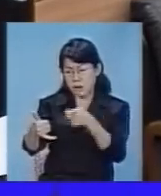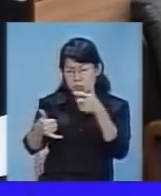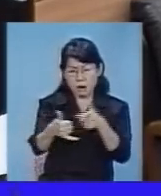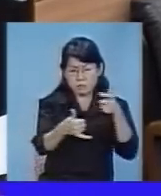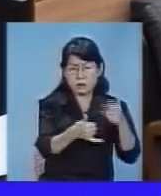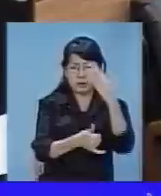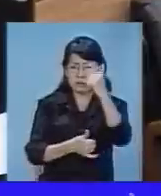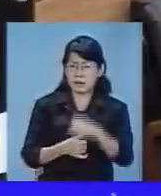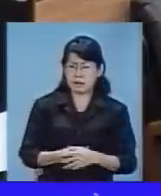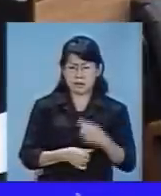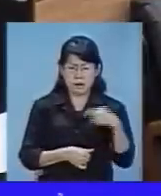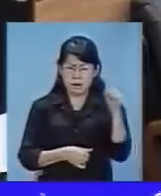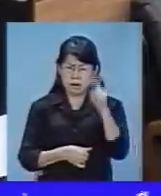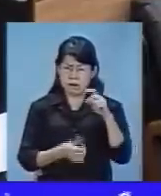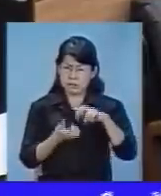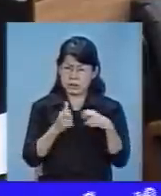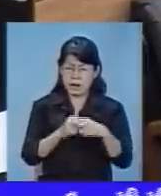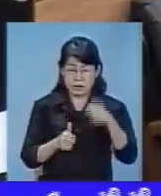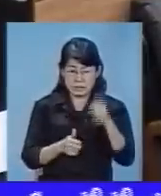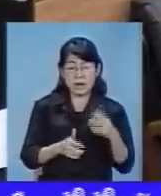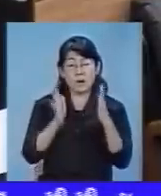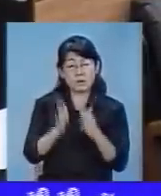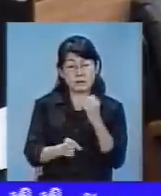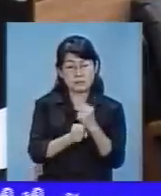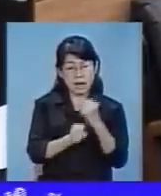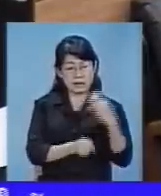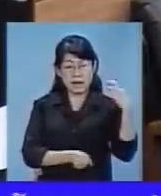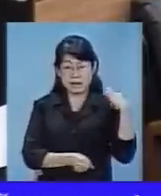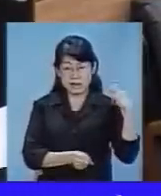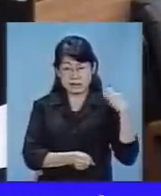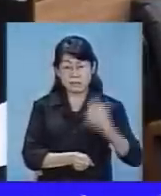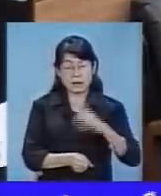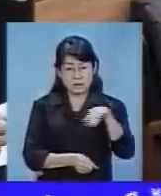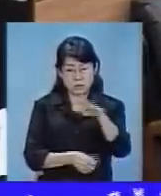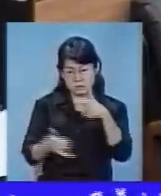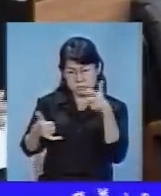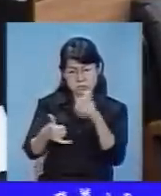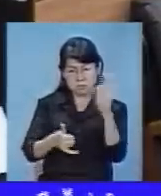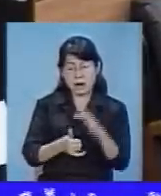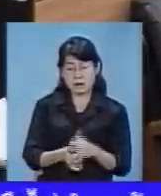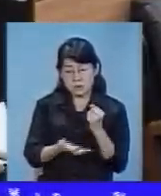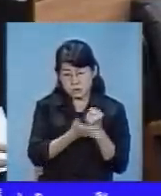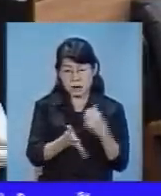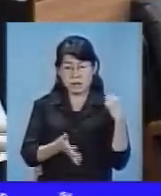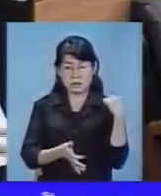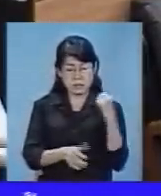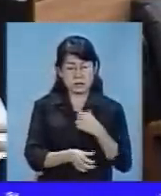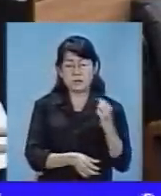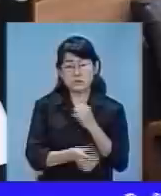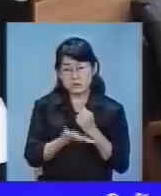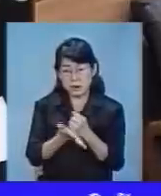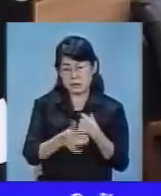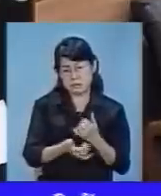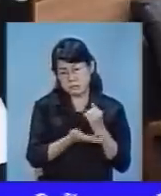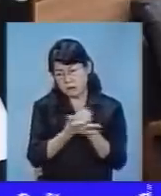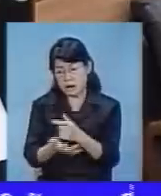มยังสงสัยครับจริงๆเขาไม่ยิงหรอกครับแต่พวกเขาเหล่านี้เนี่ยจะเป็นคนที่จะไปดึงศพเก็บศพออกมาเขาไม่รู้ว่าตาย